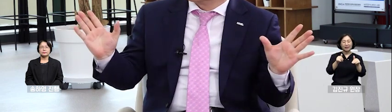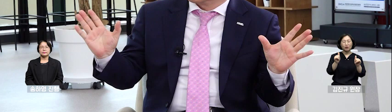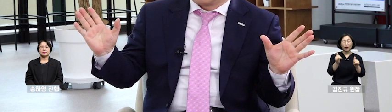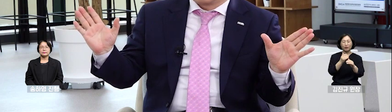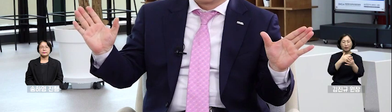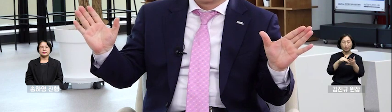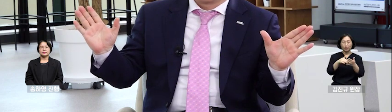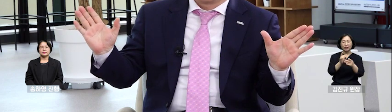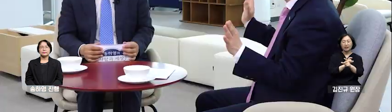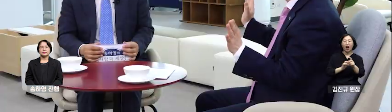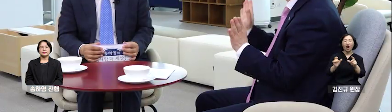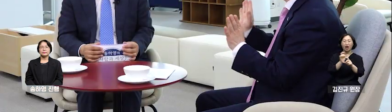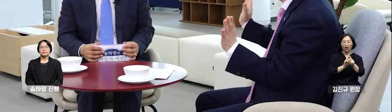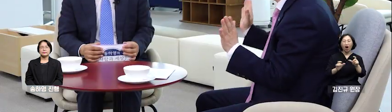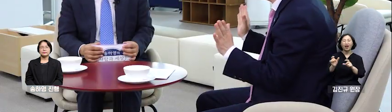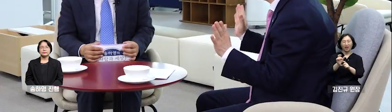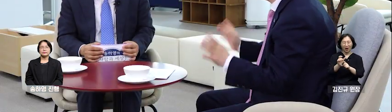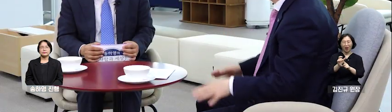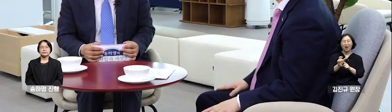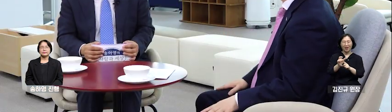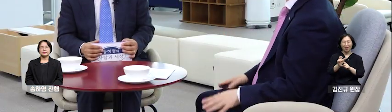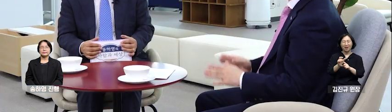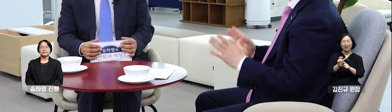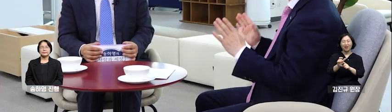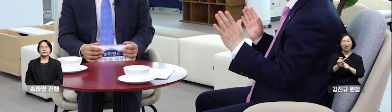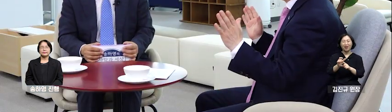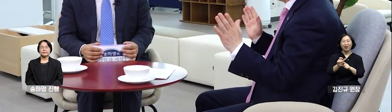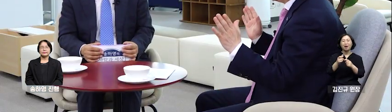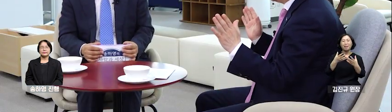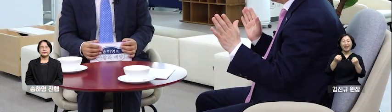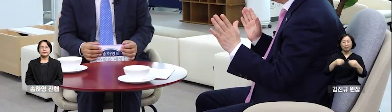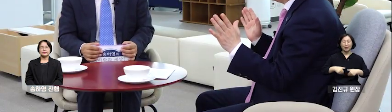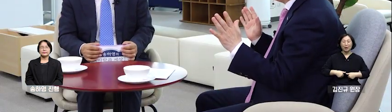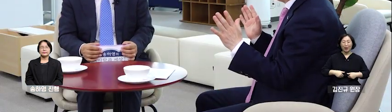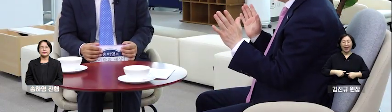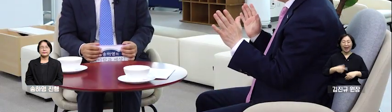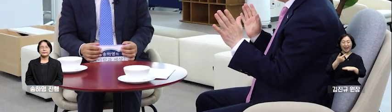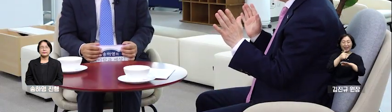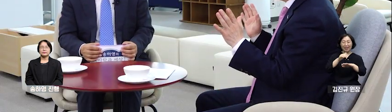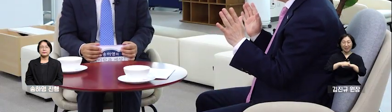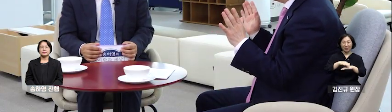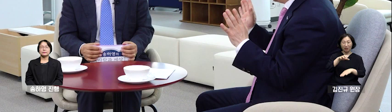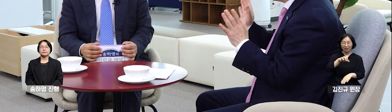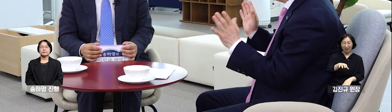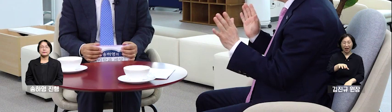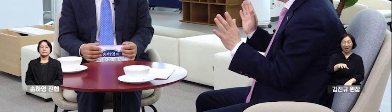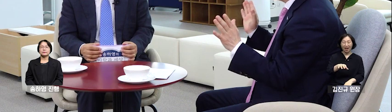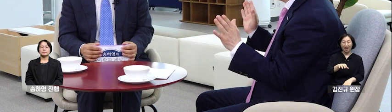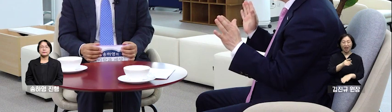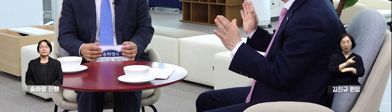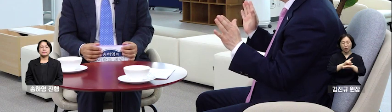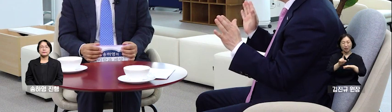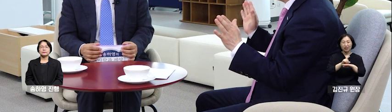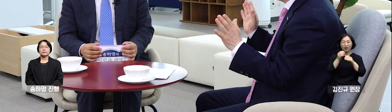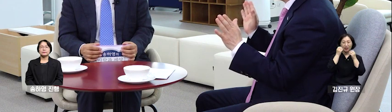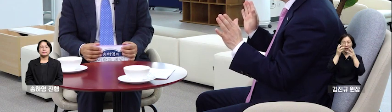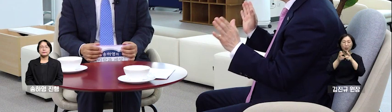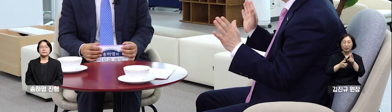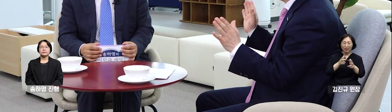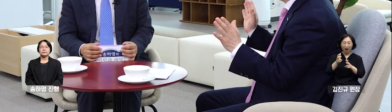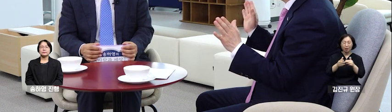저는 뭐 그런말 못다 데가 없어 그런데 아직도 대전의 에 예 여러가지 d 싸지 때부터 시작해서